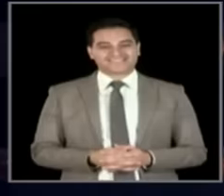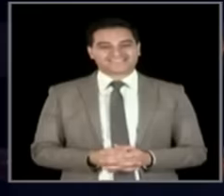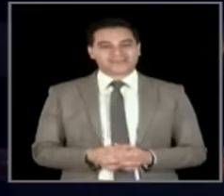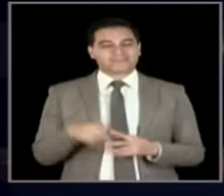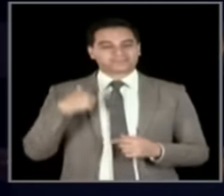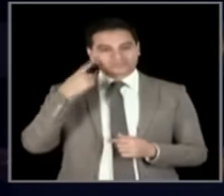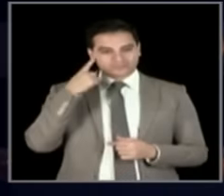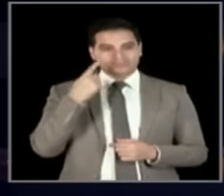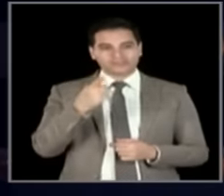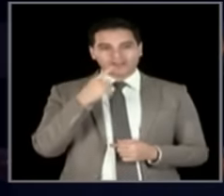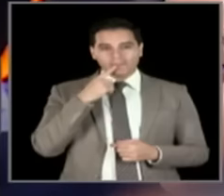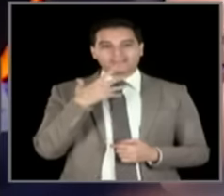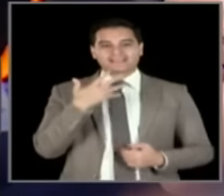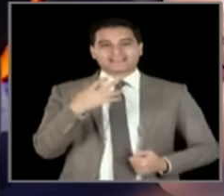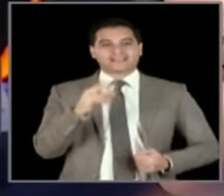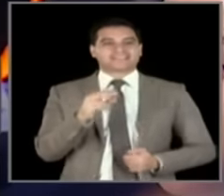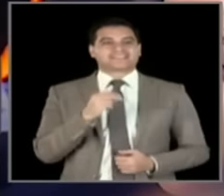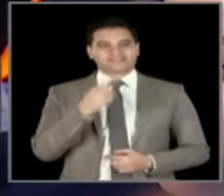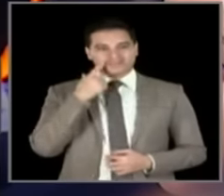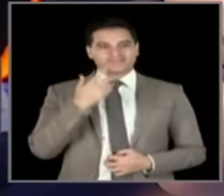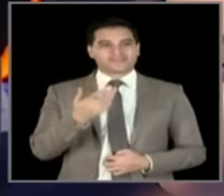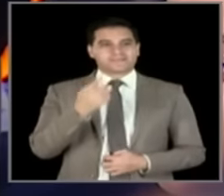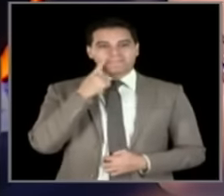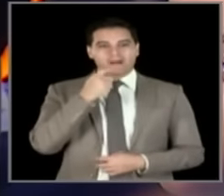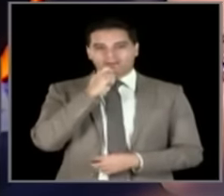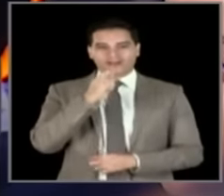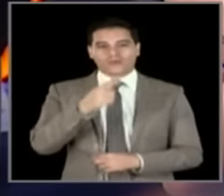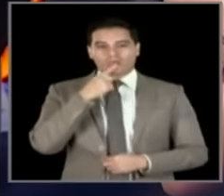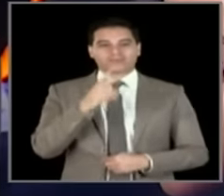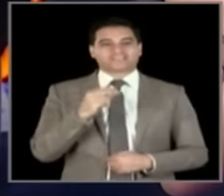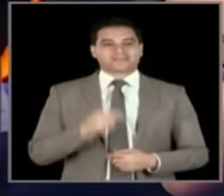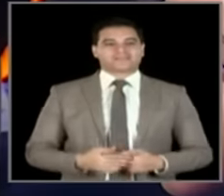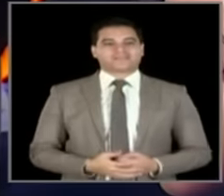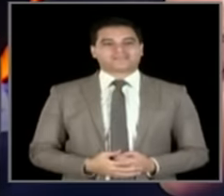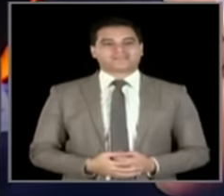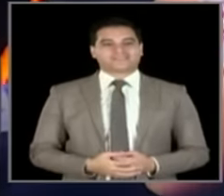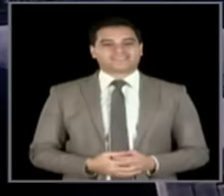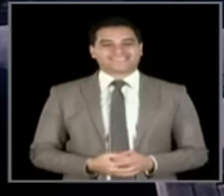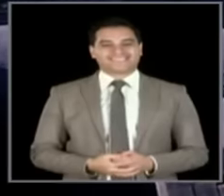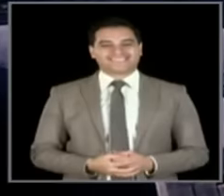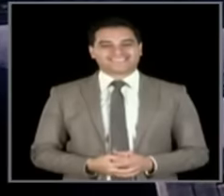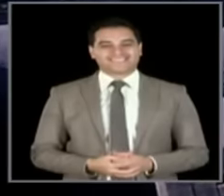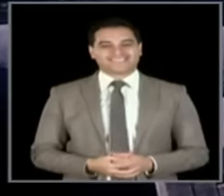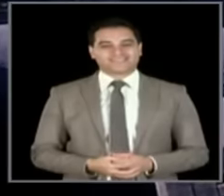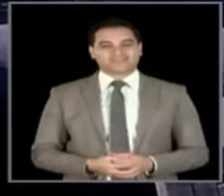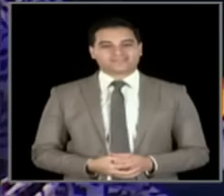أنا سمعت إن أنت بتعرف تقلدني. أوه. طب خلي مامتك تمسك المايك وقلدني.